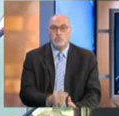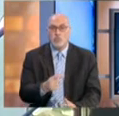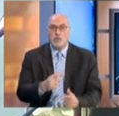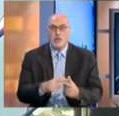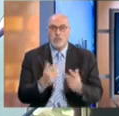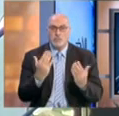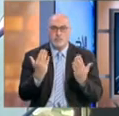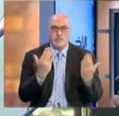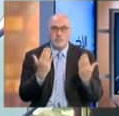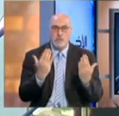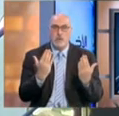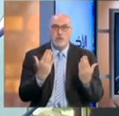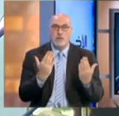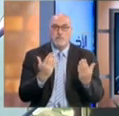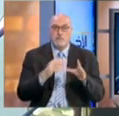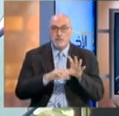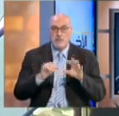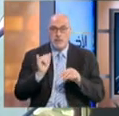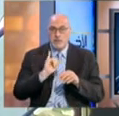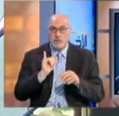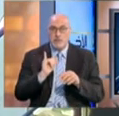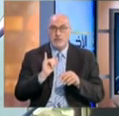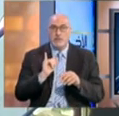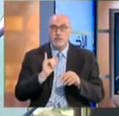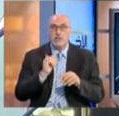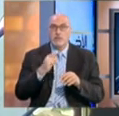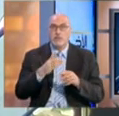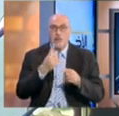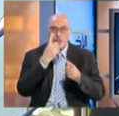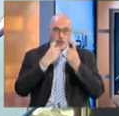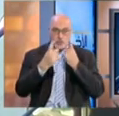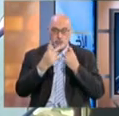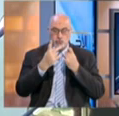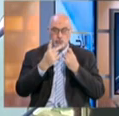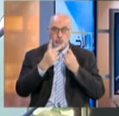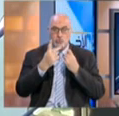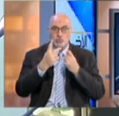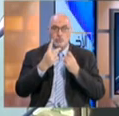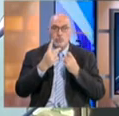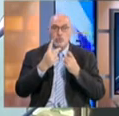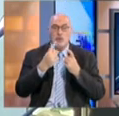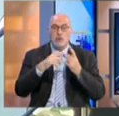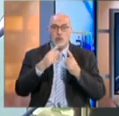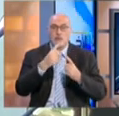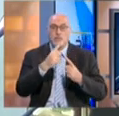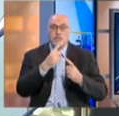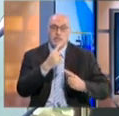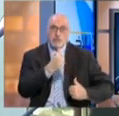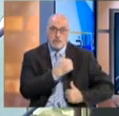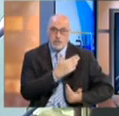المقاربة المتبانات من قبل القيادة العليا للجيش الوطني